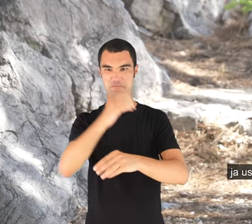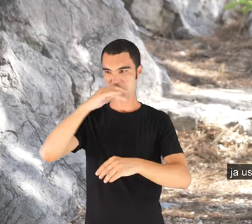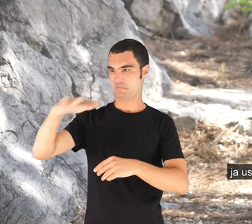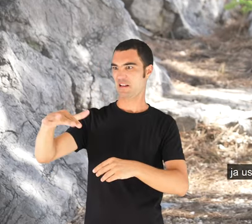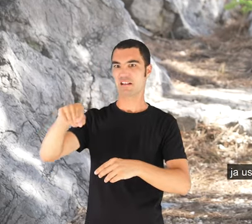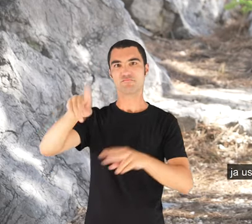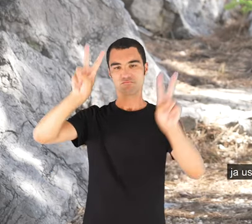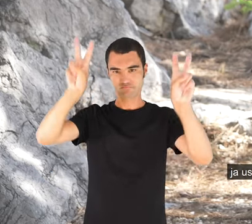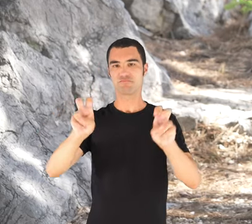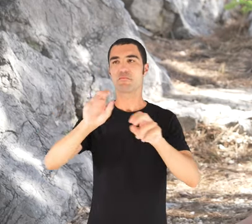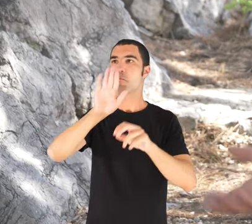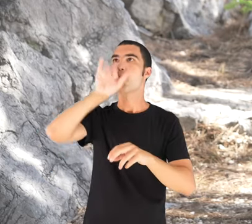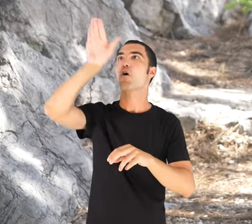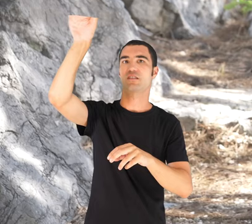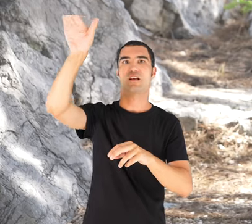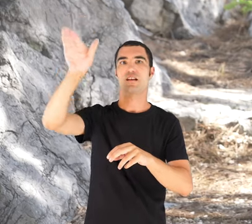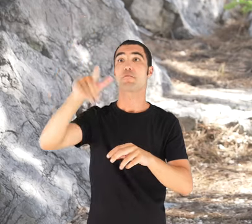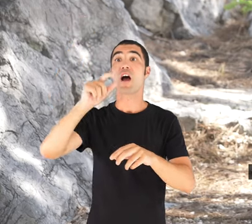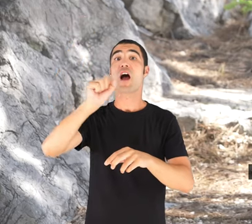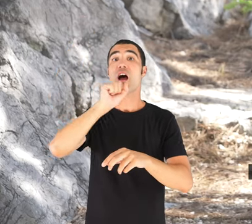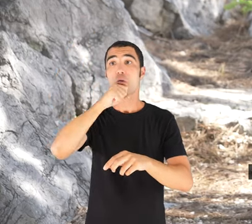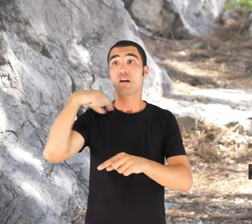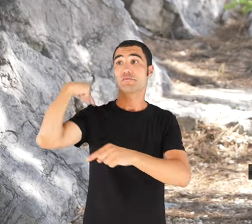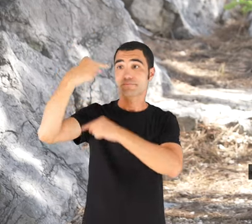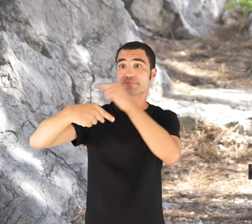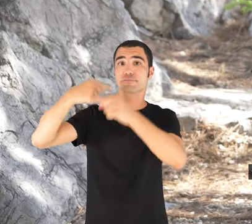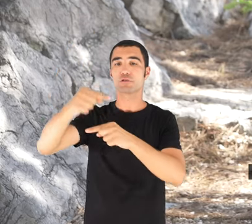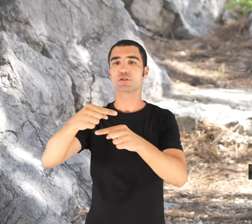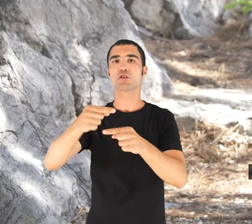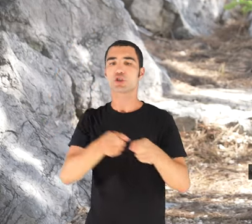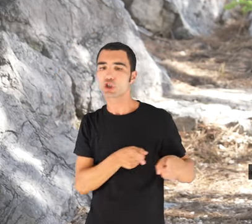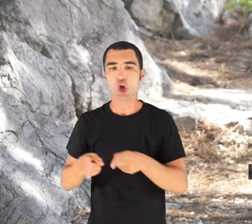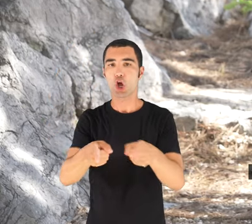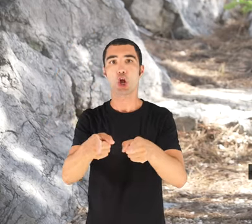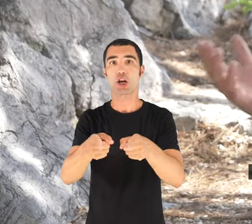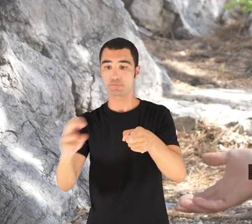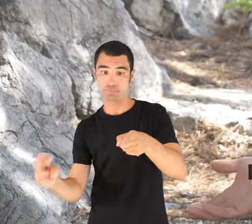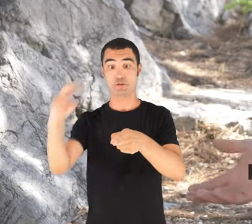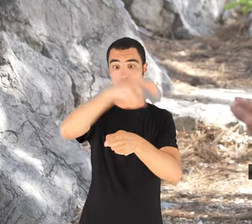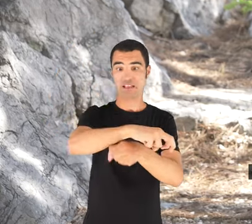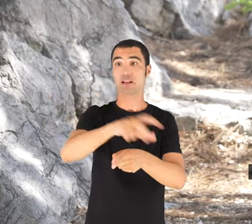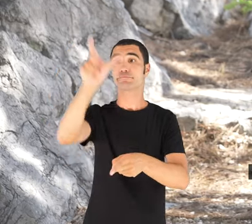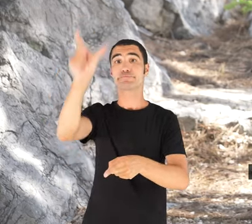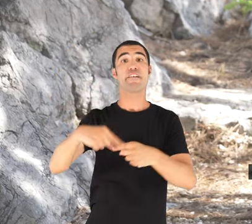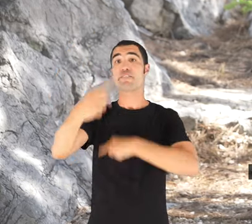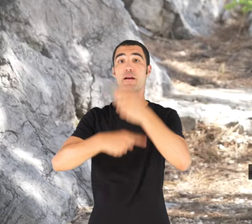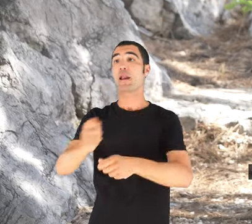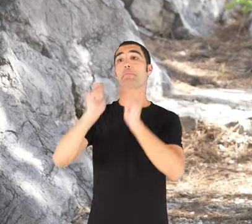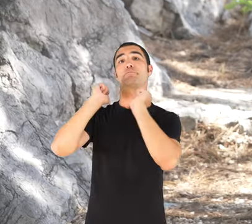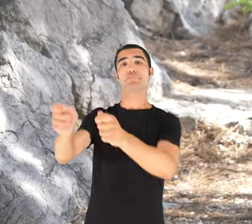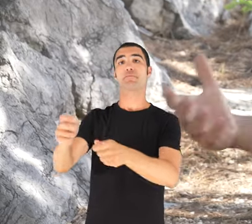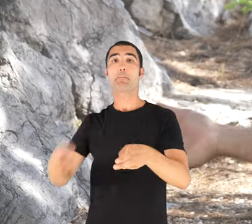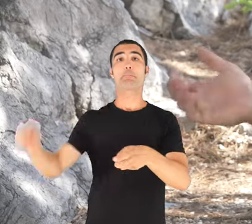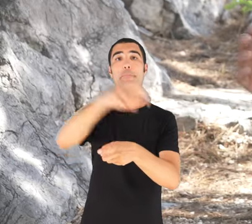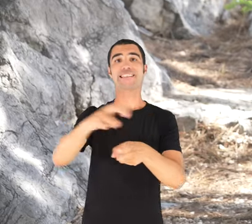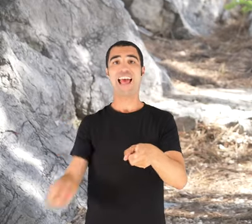amb la mà, és més de muntanya, era perquè un repredí meu va passar un torrent i va ser valent i li van dir el passador. I